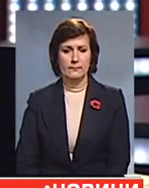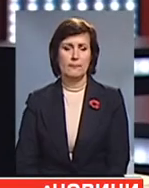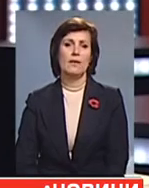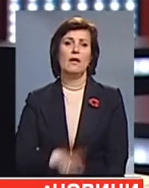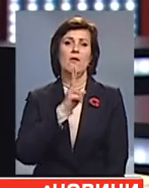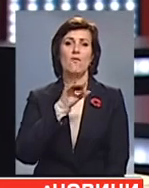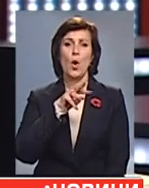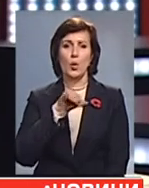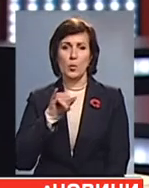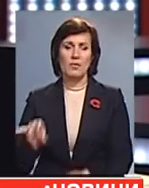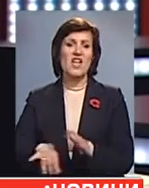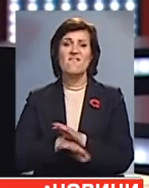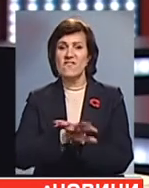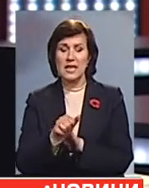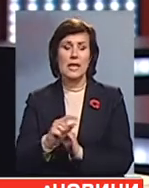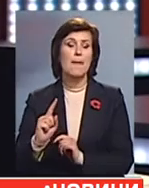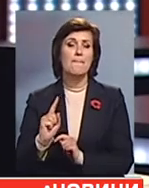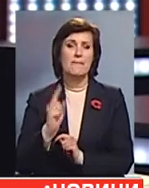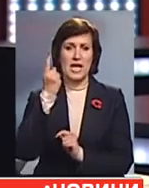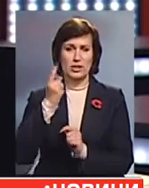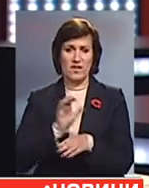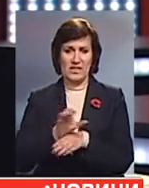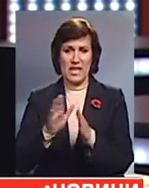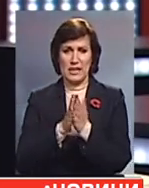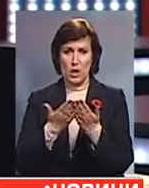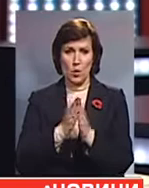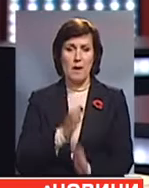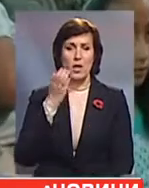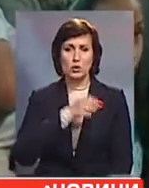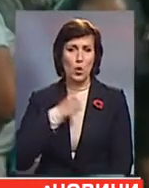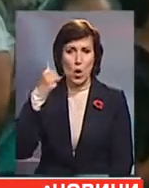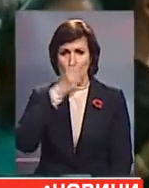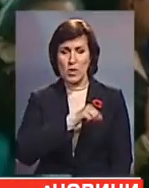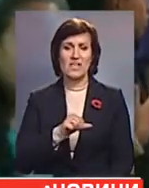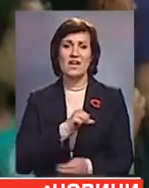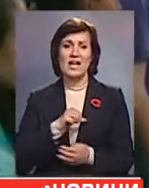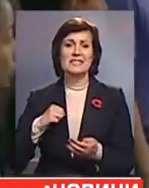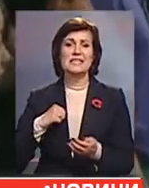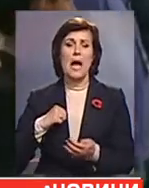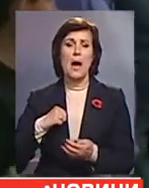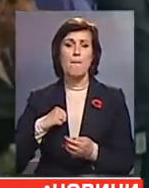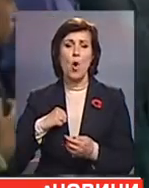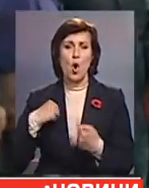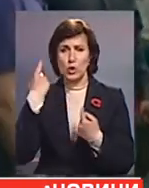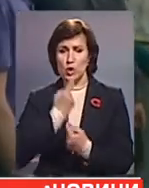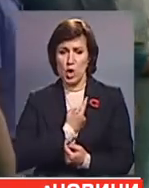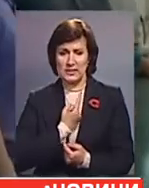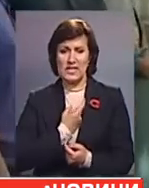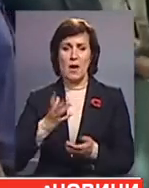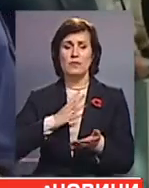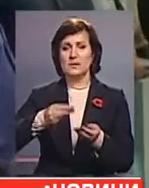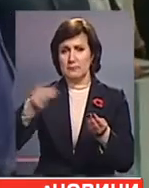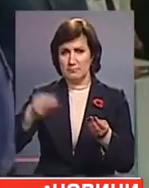У Колумбії викрили перше видання роману «100 років самотності». Примірник з автографом автора був експонатом на книжковому ярмарку в